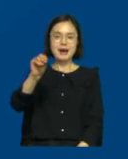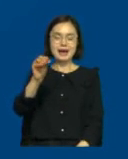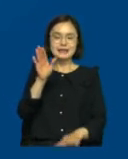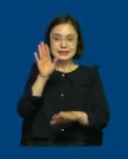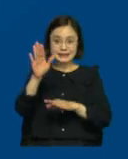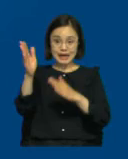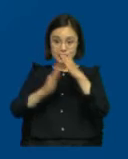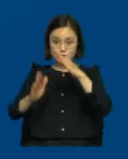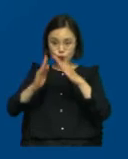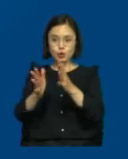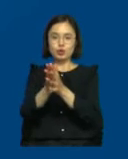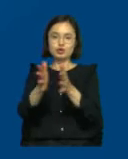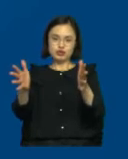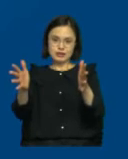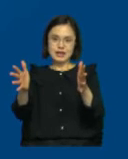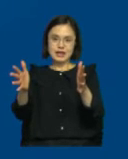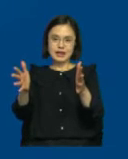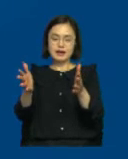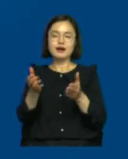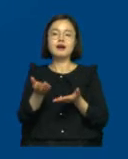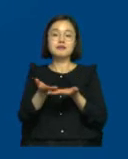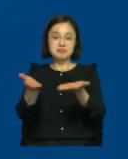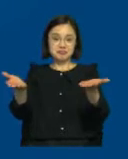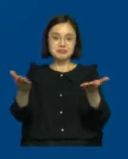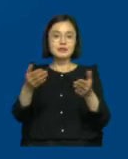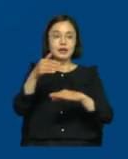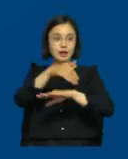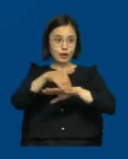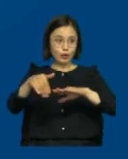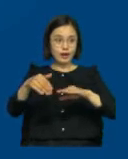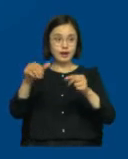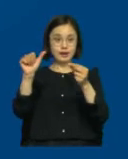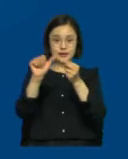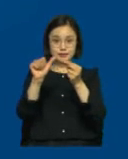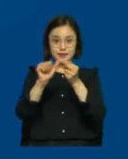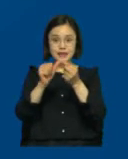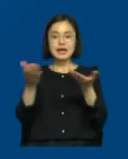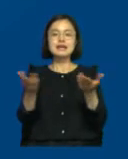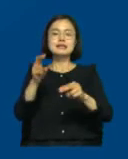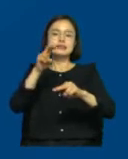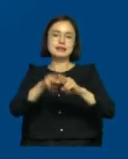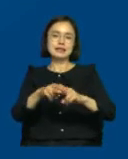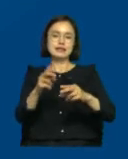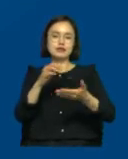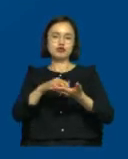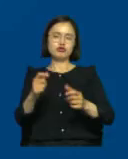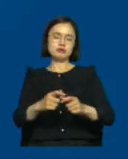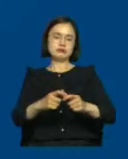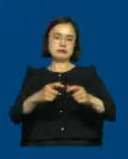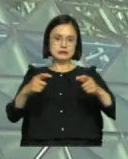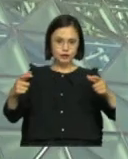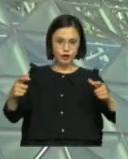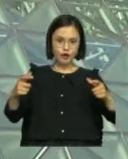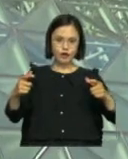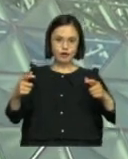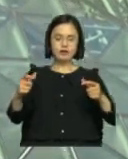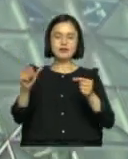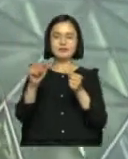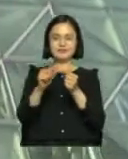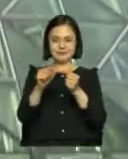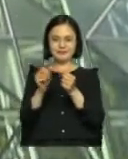다섯째 일자리 대장정 시즌 투 시작입니다 실질적이고 현장 적인 노력을 다하겠다는 목표입니다